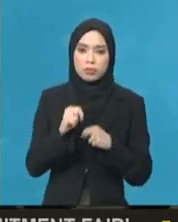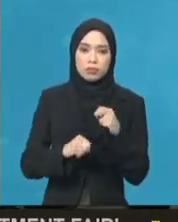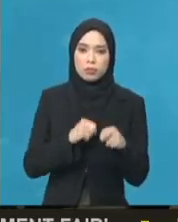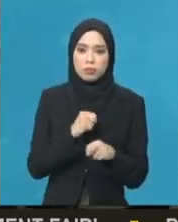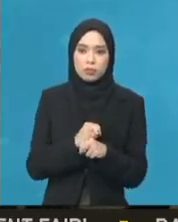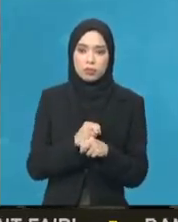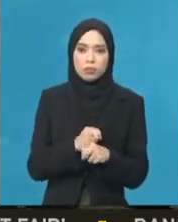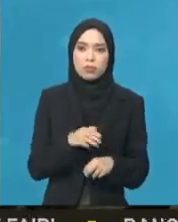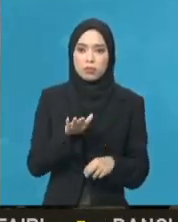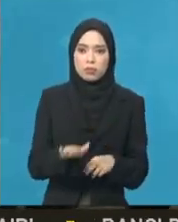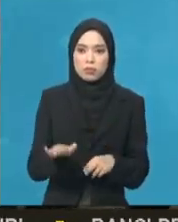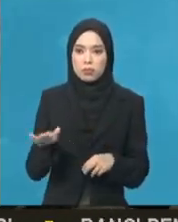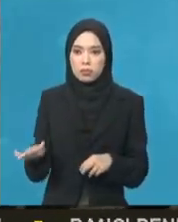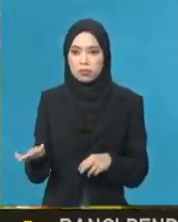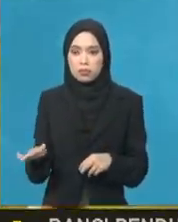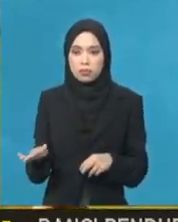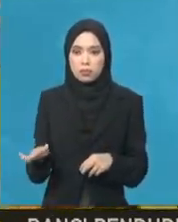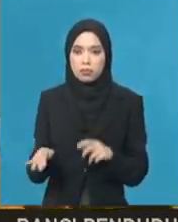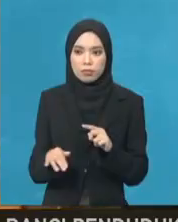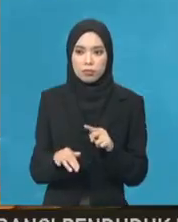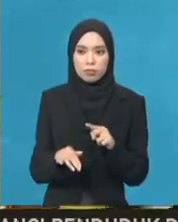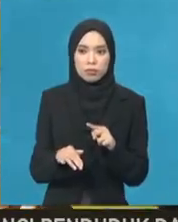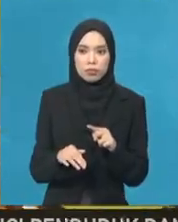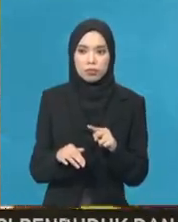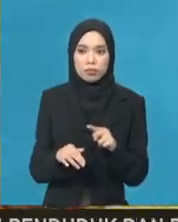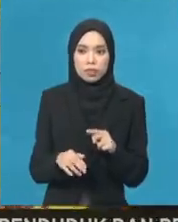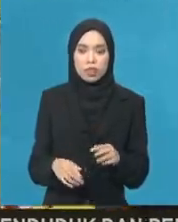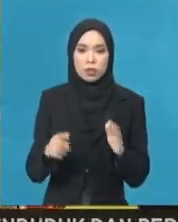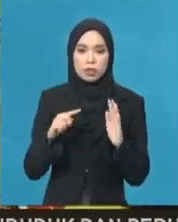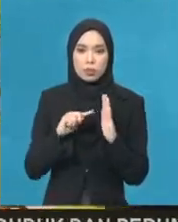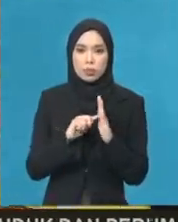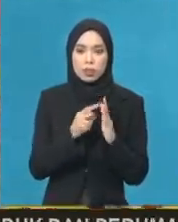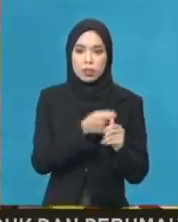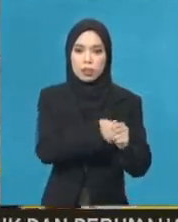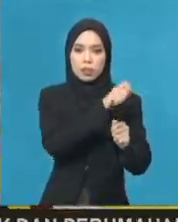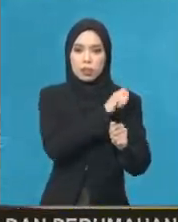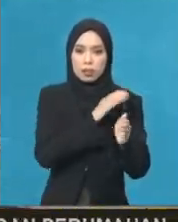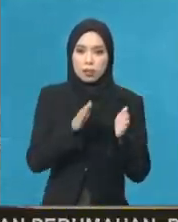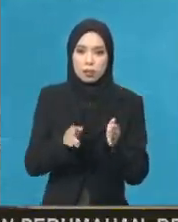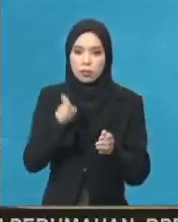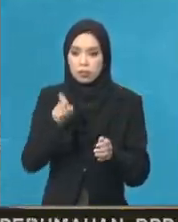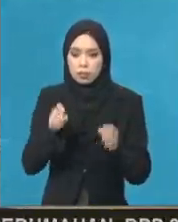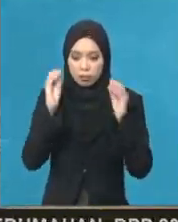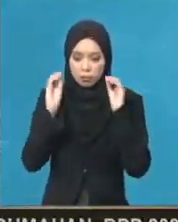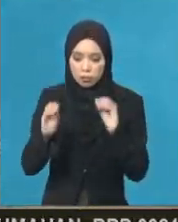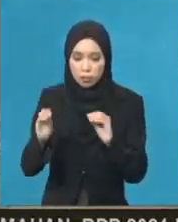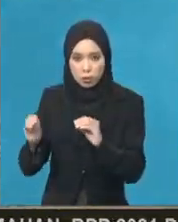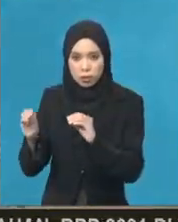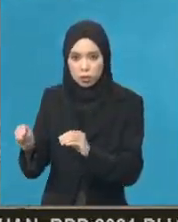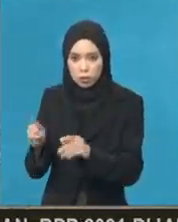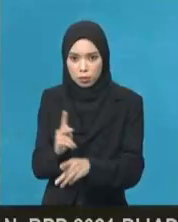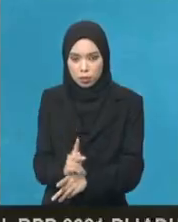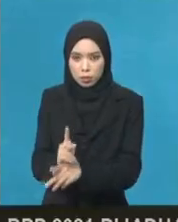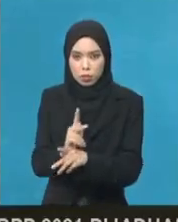golongan kanak-kanak ini menjadi sebahagian daripada sumber tenaga manusia yang perlu dilatih dibimbing dan